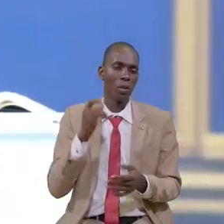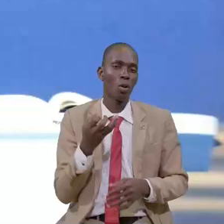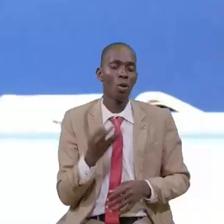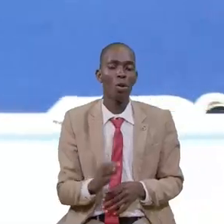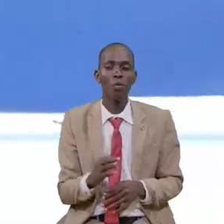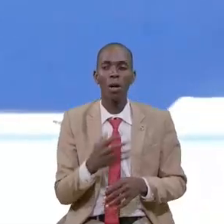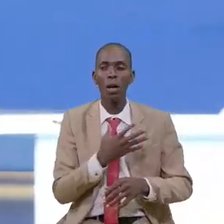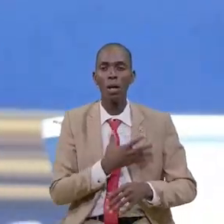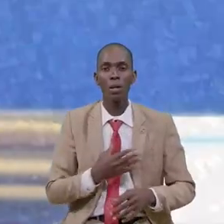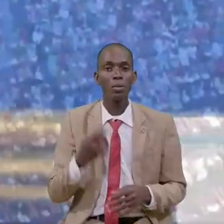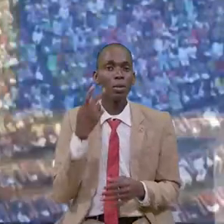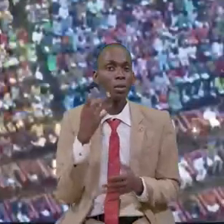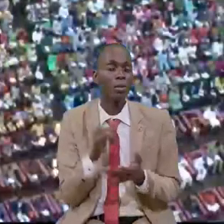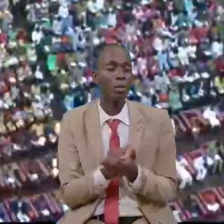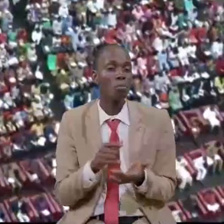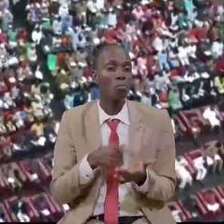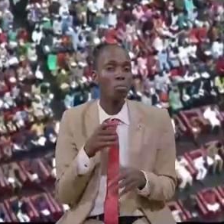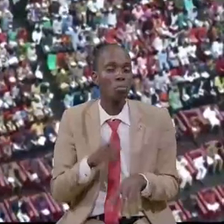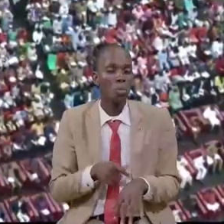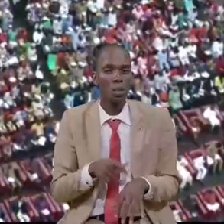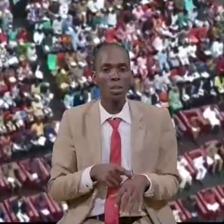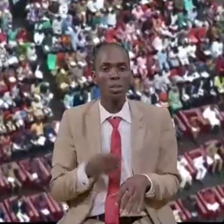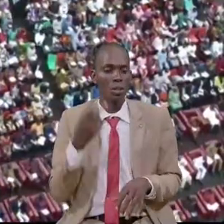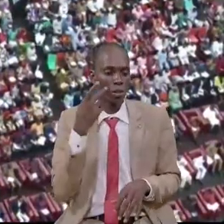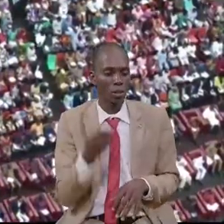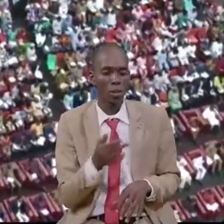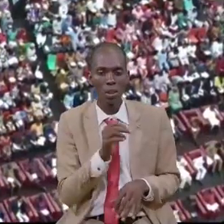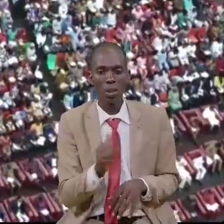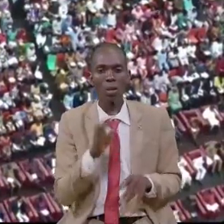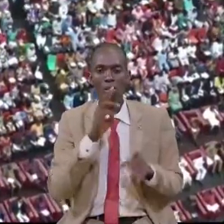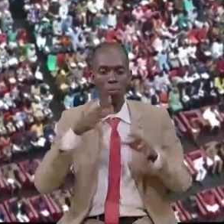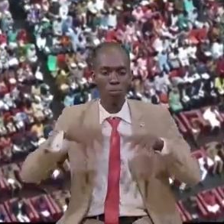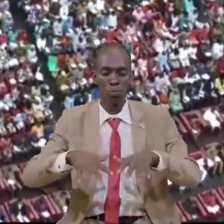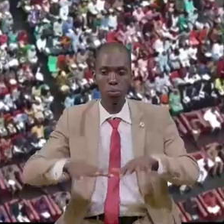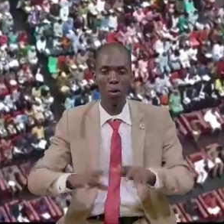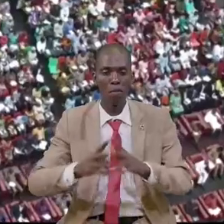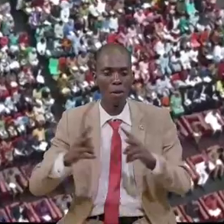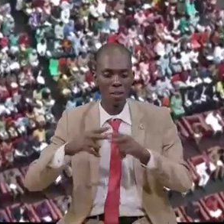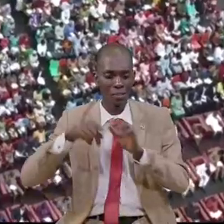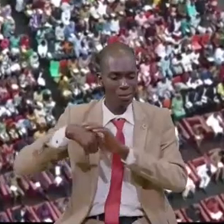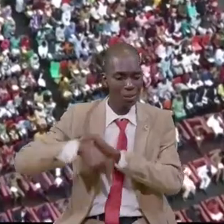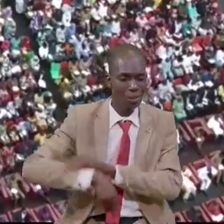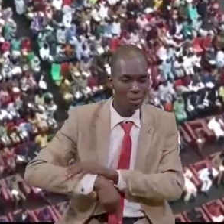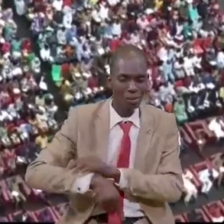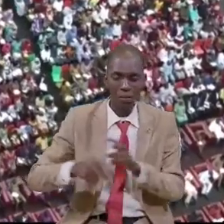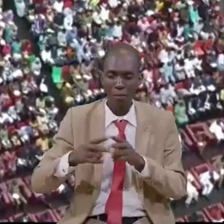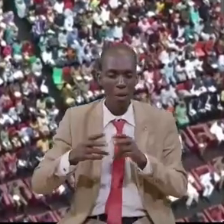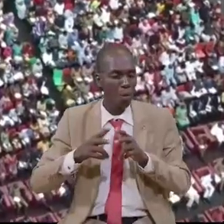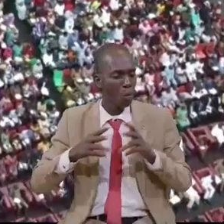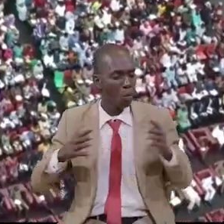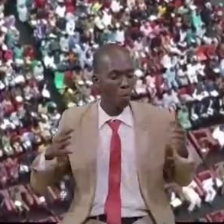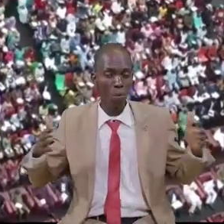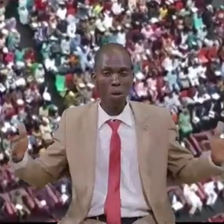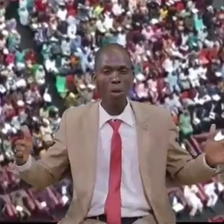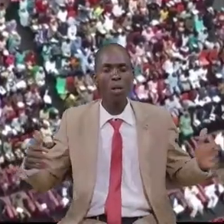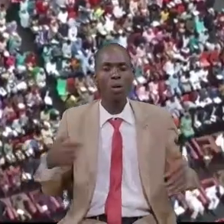Parfois, il y a une mer très profonde, il y a une mer très large. Et maintenant, construire